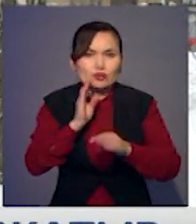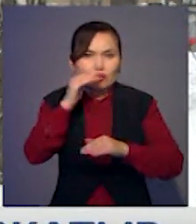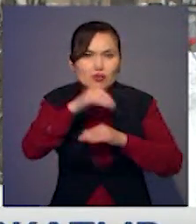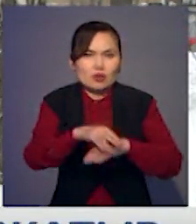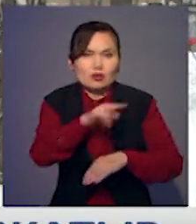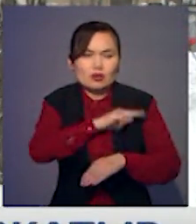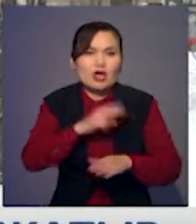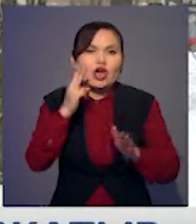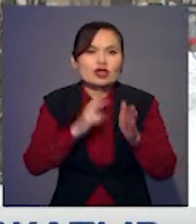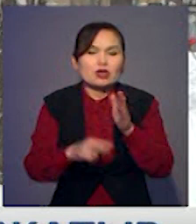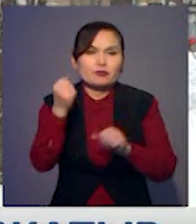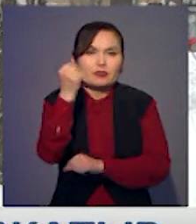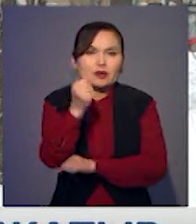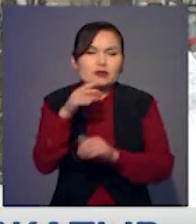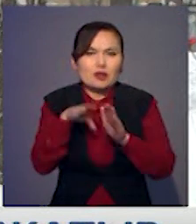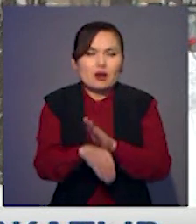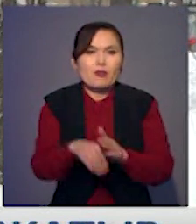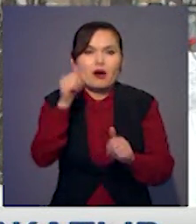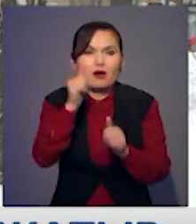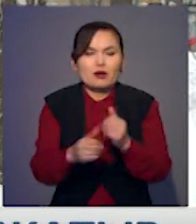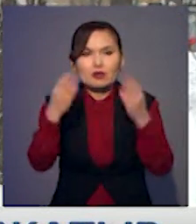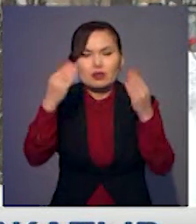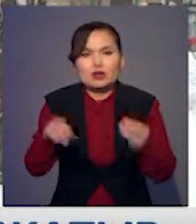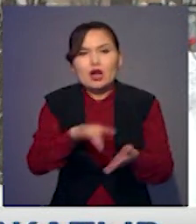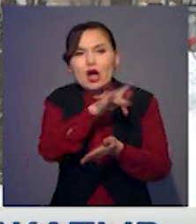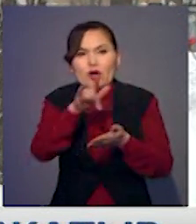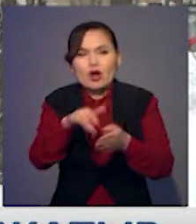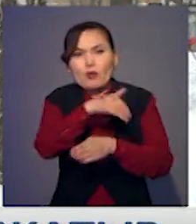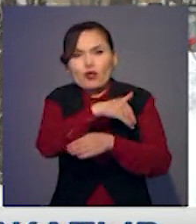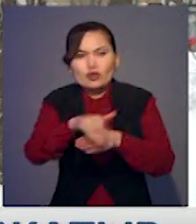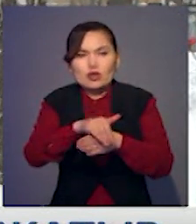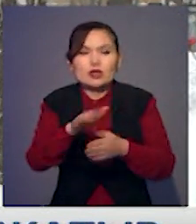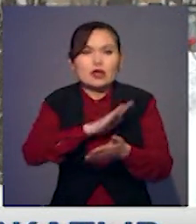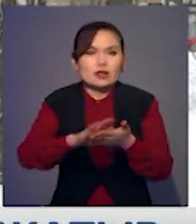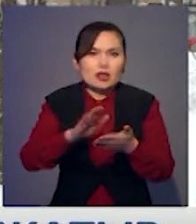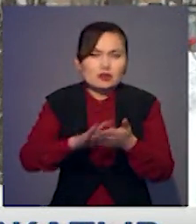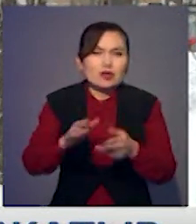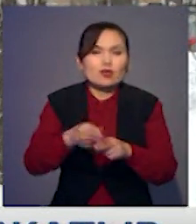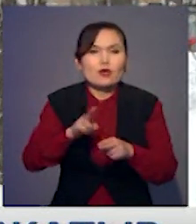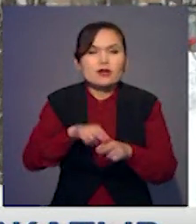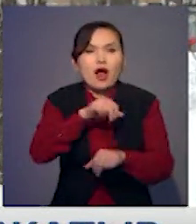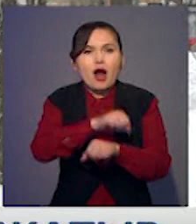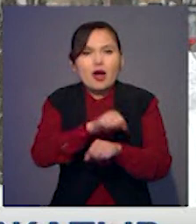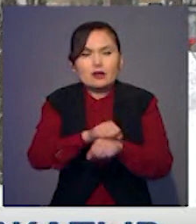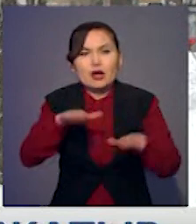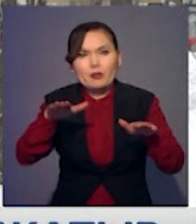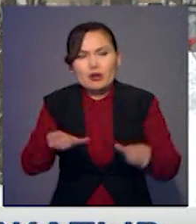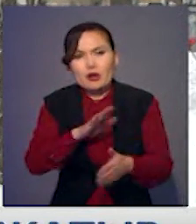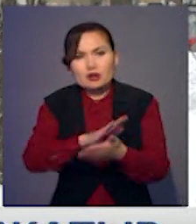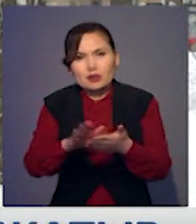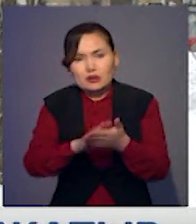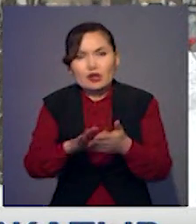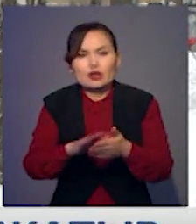шақты адам күнделікті көшелерді тазалауға, аялдамаларды, жаяу жүргін жолдарды, жерасты